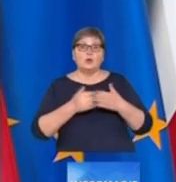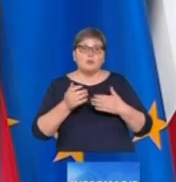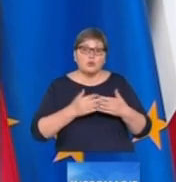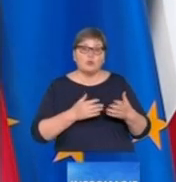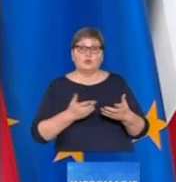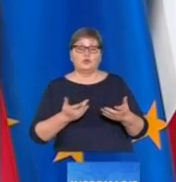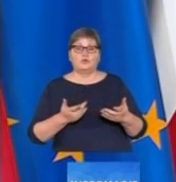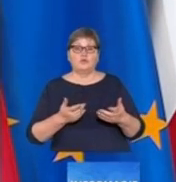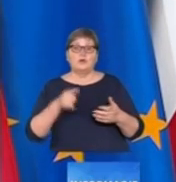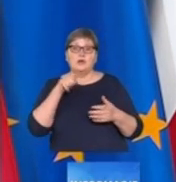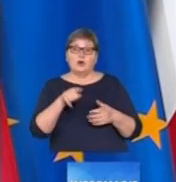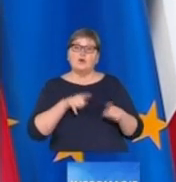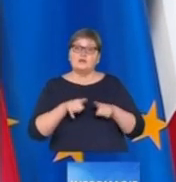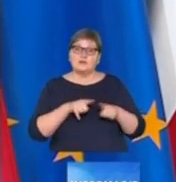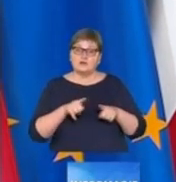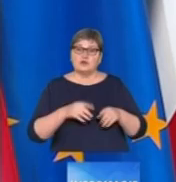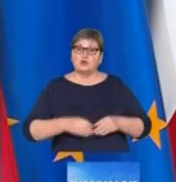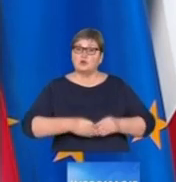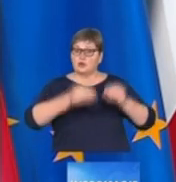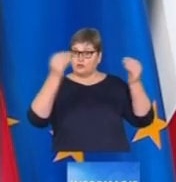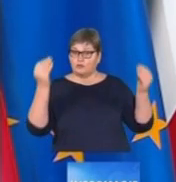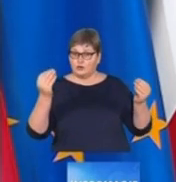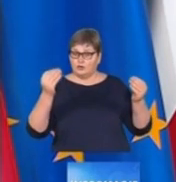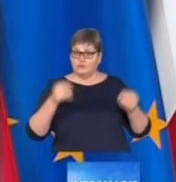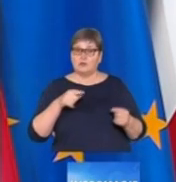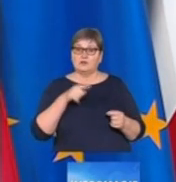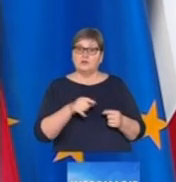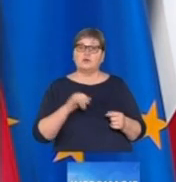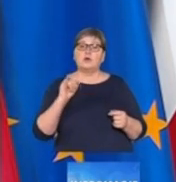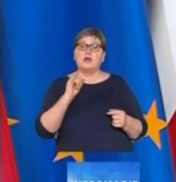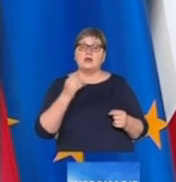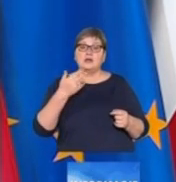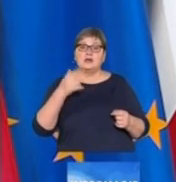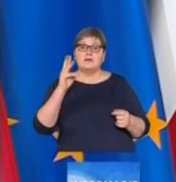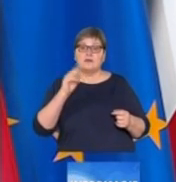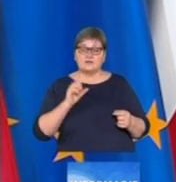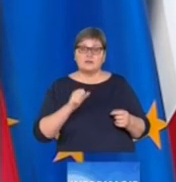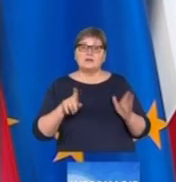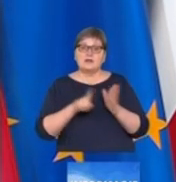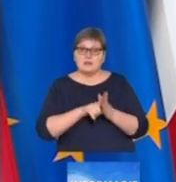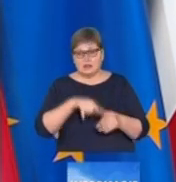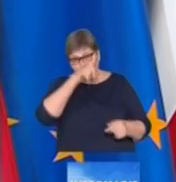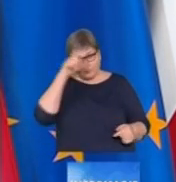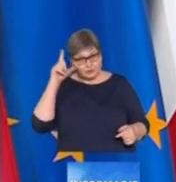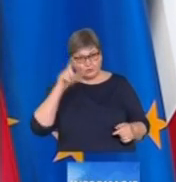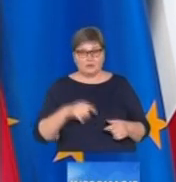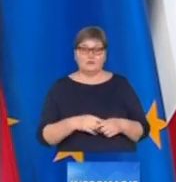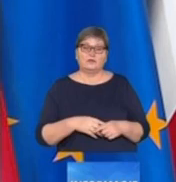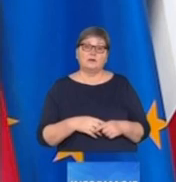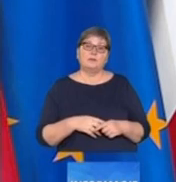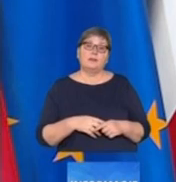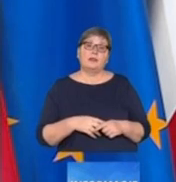znaczeniu rozwojowym, oczywiście inwestycji o charakterze pożytku publicznego. I